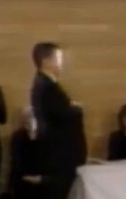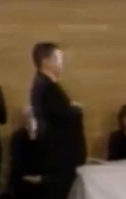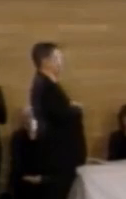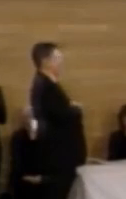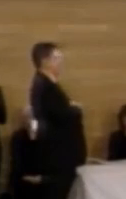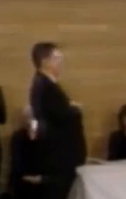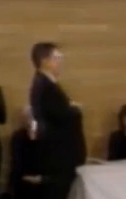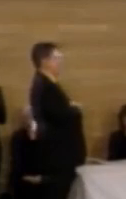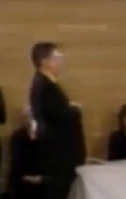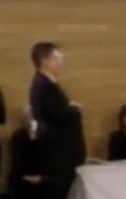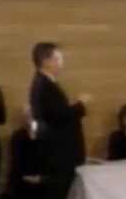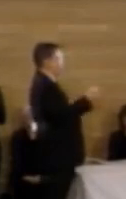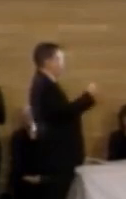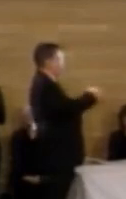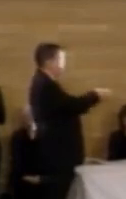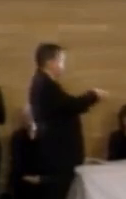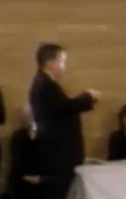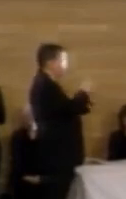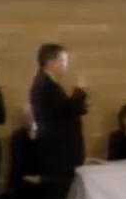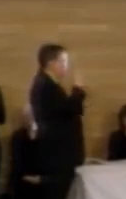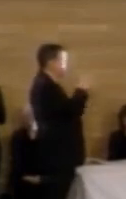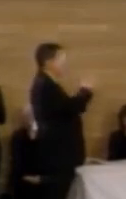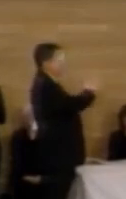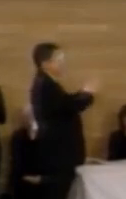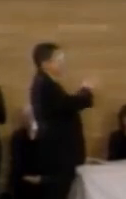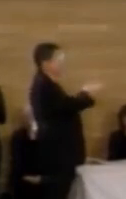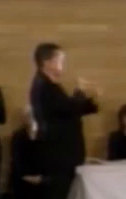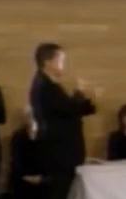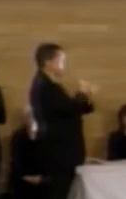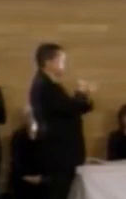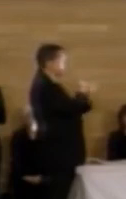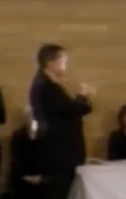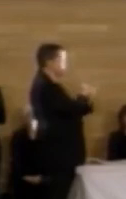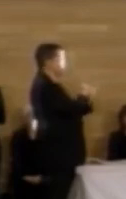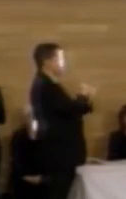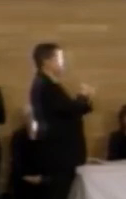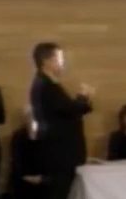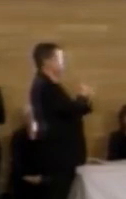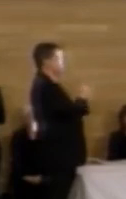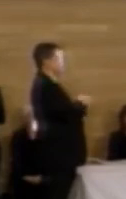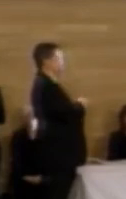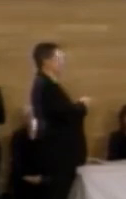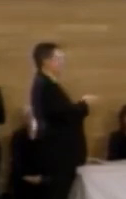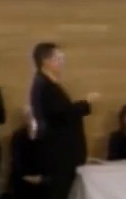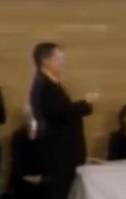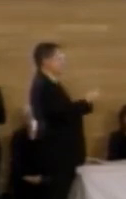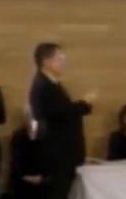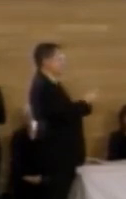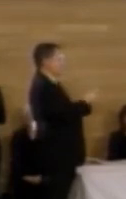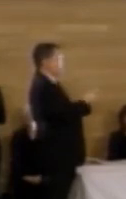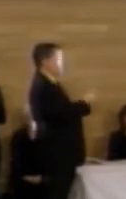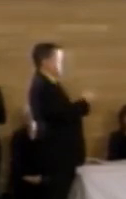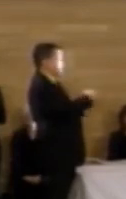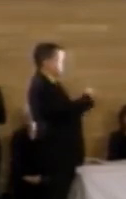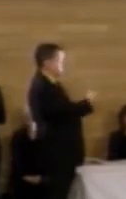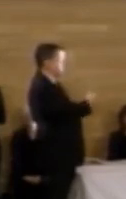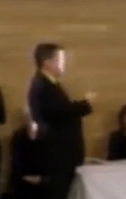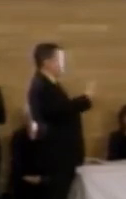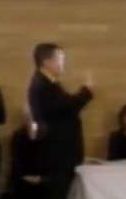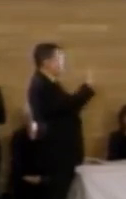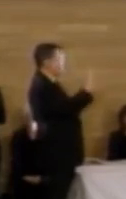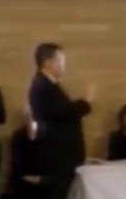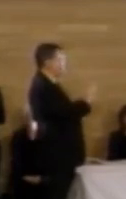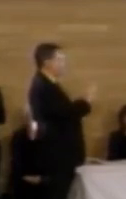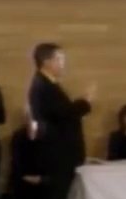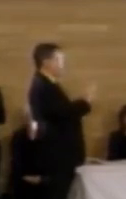要魚種の不良対策や生業に関する課題に対し、被災地の実情に即した対策を講